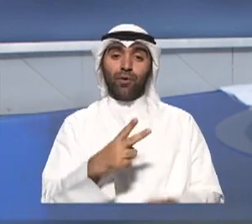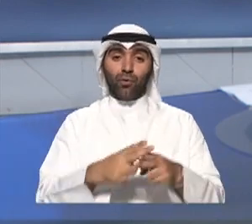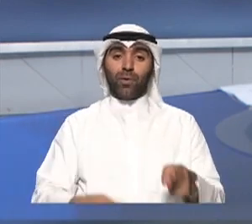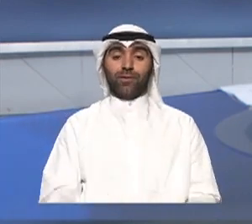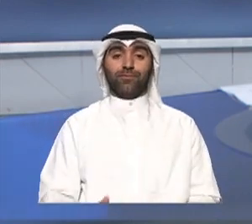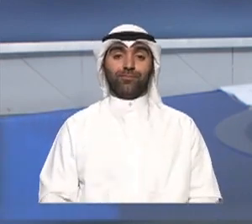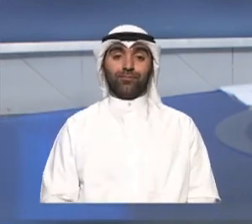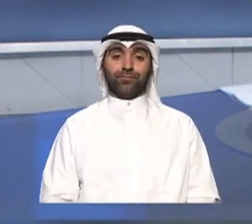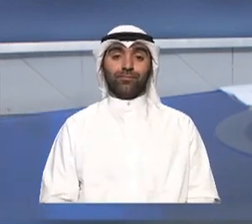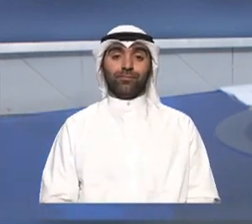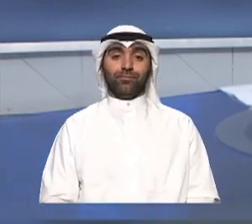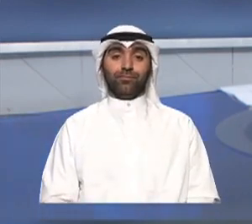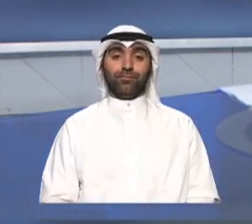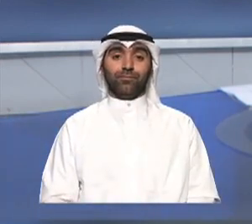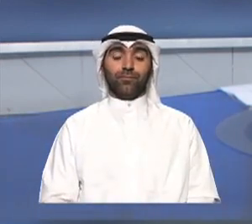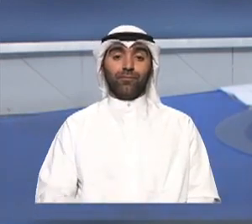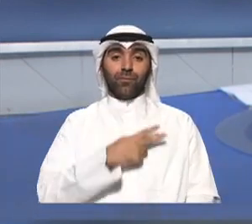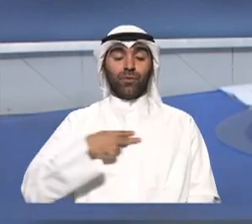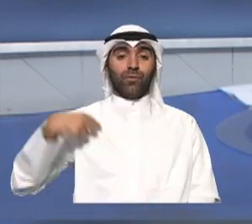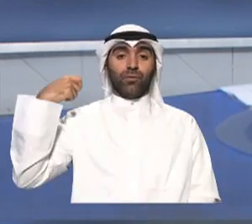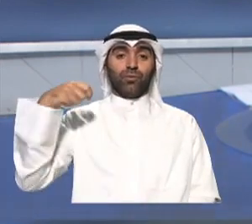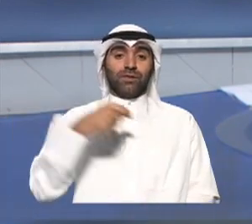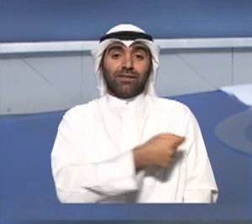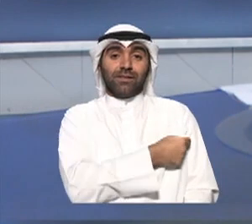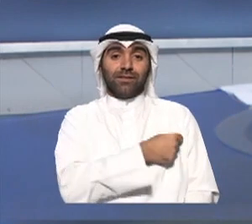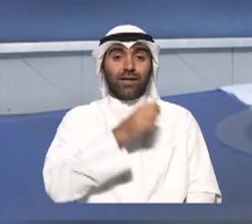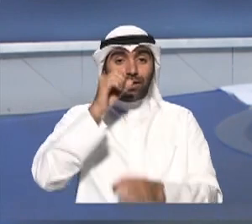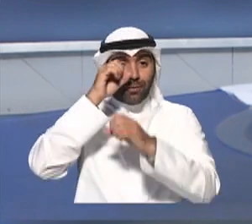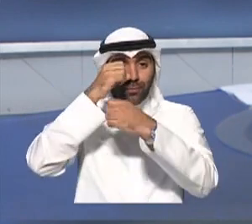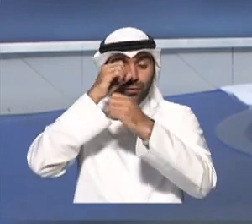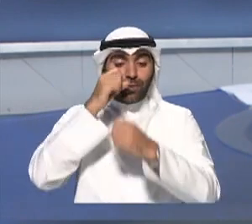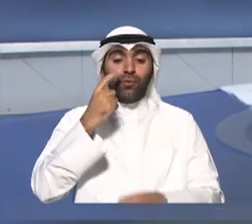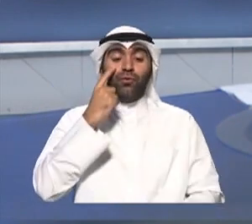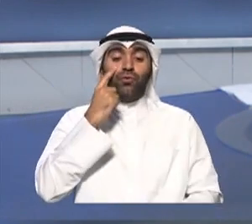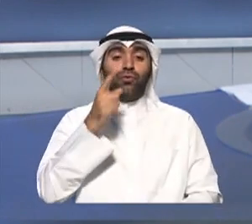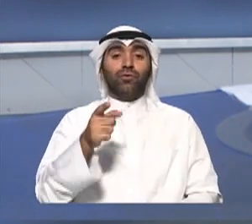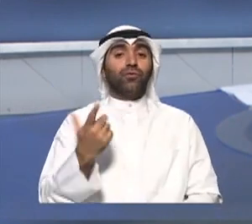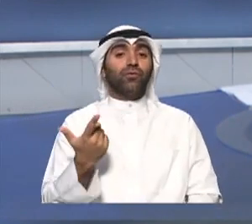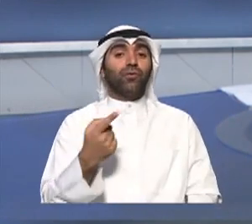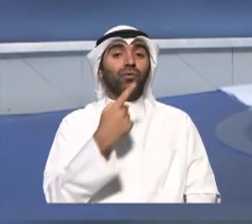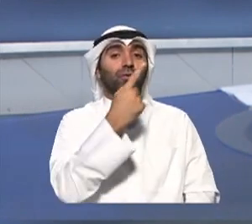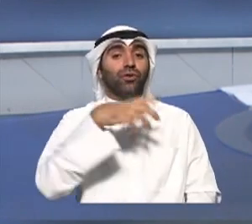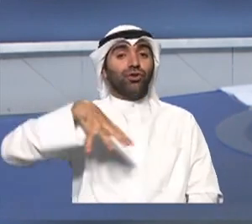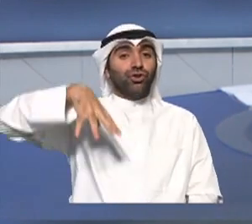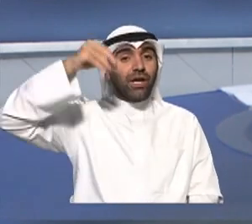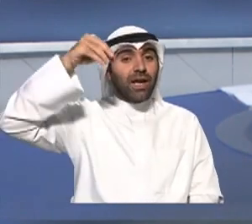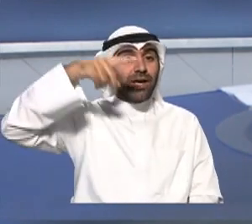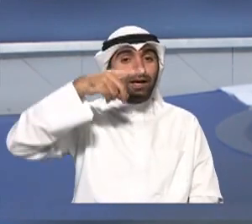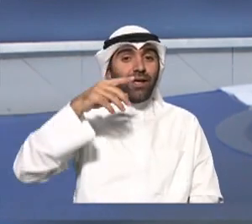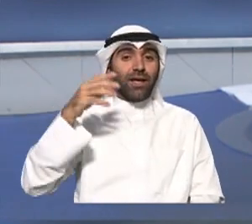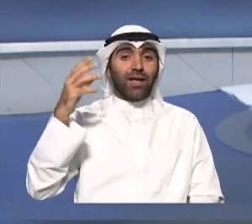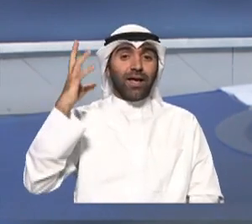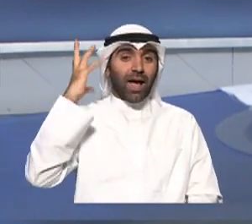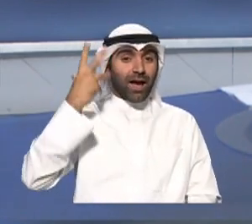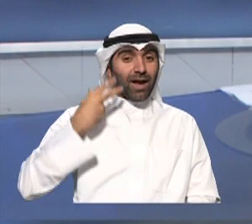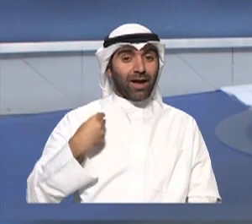الصحة العامة تقوم باستقبال جميع العينات من المحاجر الصحية التي حددتها وزارة الصحة لإجراء الفحص الذي يستغرق